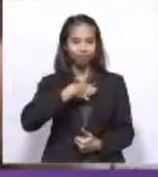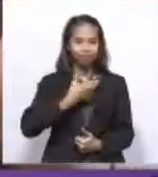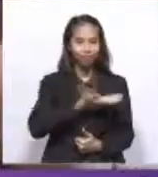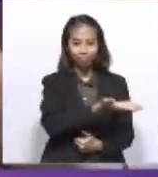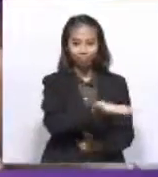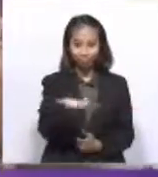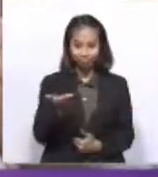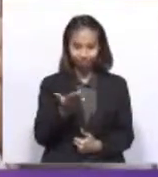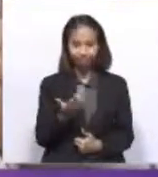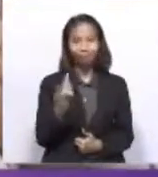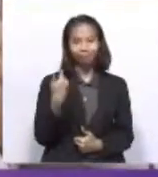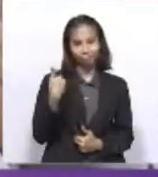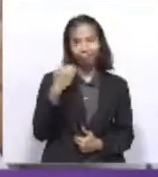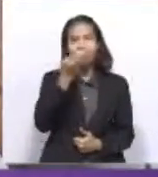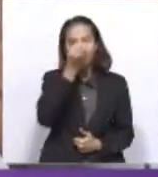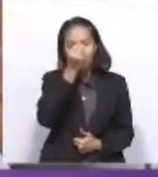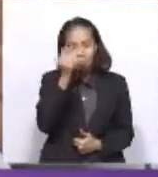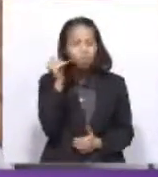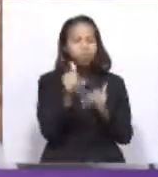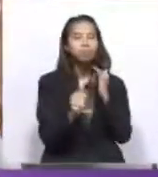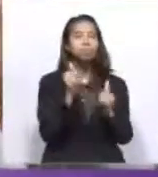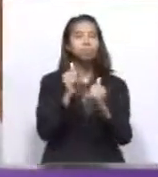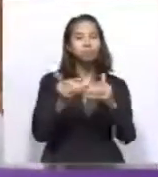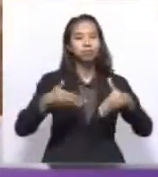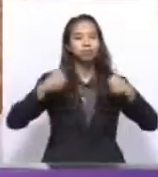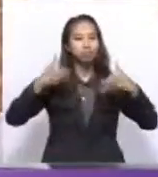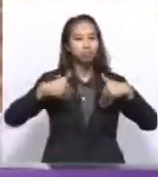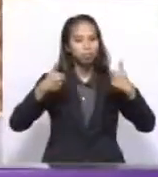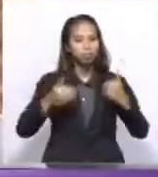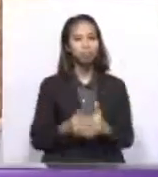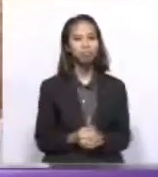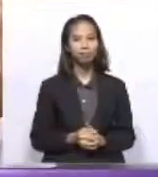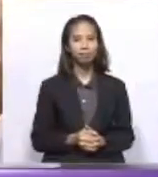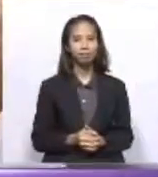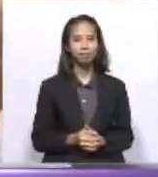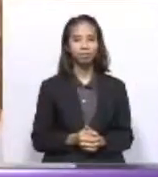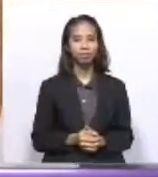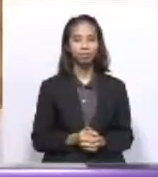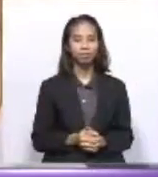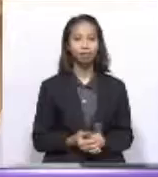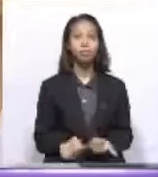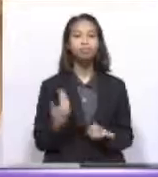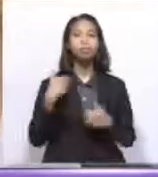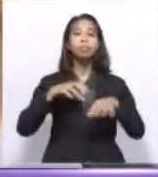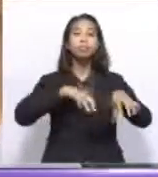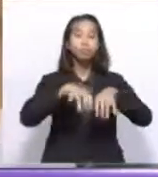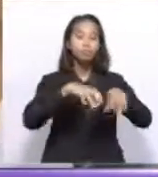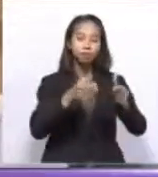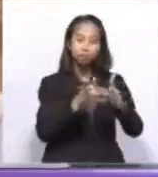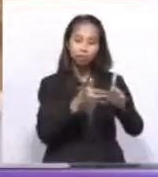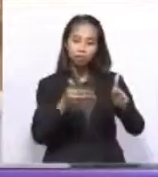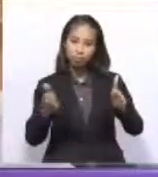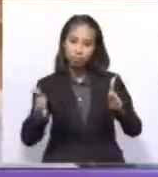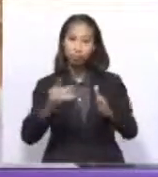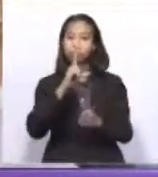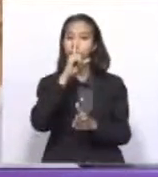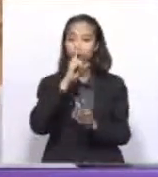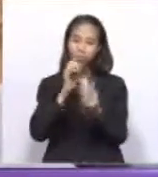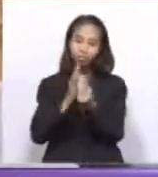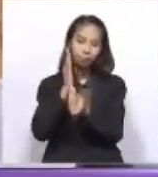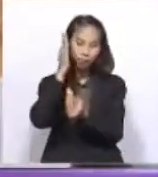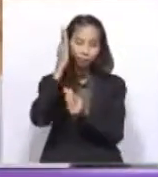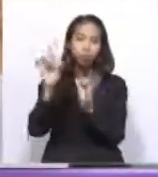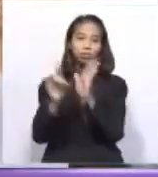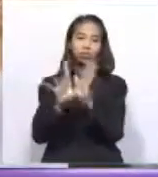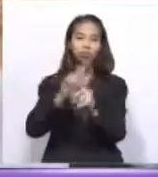ายๆท่านนะคะได้มาสัมผัสแบบพวกเราทุกคนเนาะงานนะคะก็จะจัดถึงวันอาทิตย์สุดท้ายก็คืออาทิตย์หน้าแล้วนะ